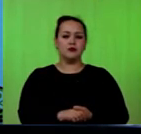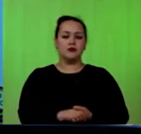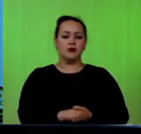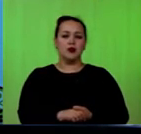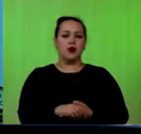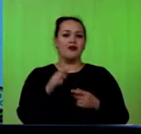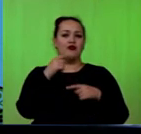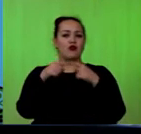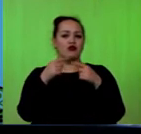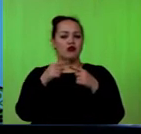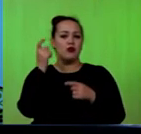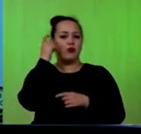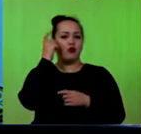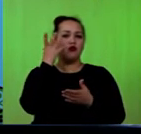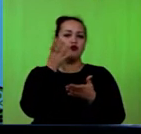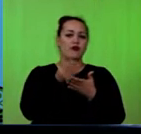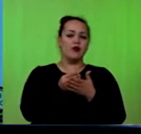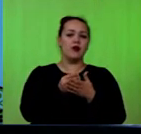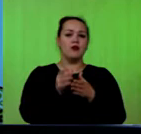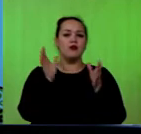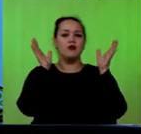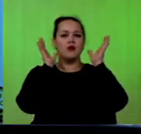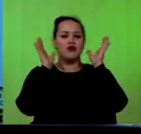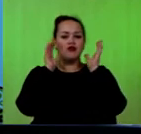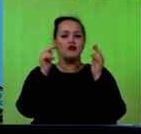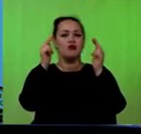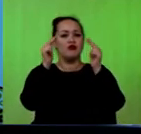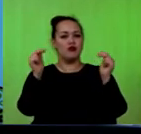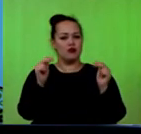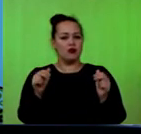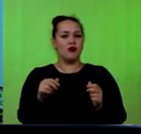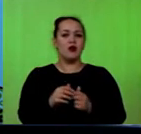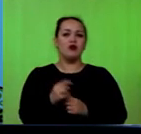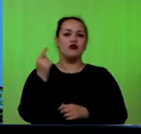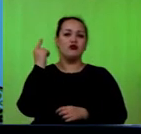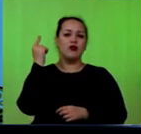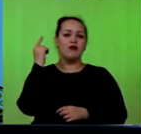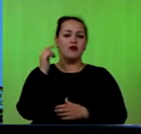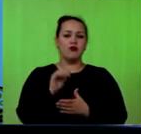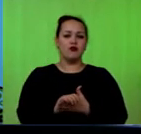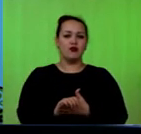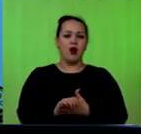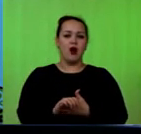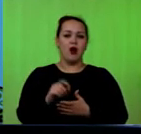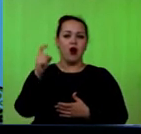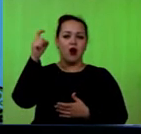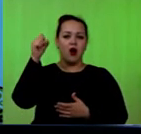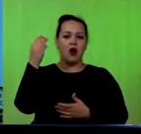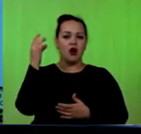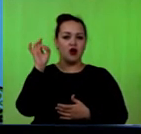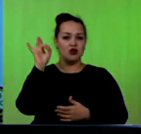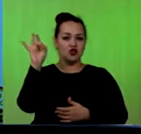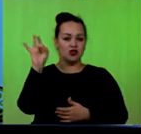действует своей мечети и сохраняется древний обычай х шар вот сегодня ребятки мы будем подробно